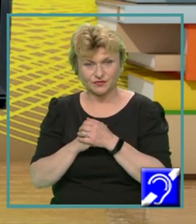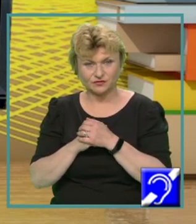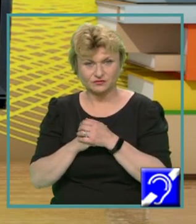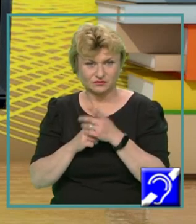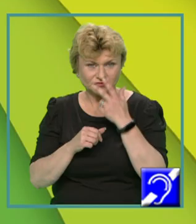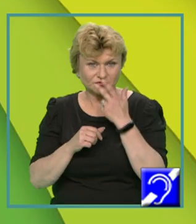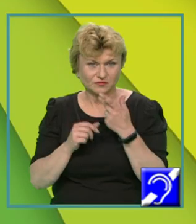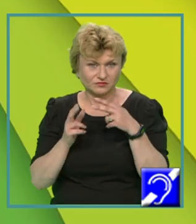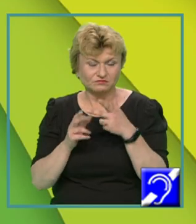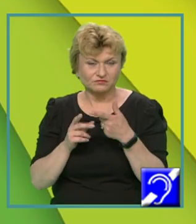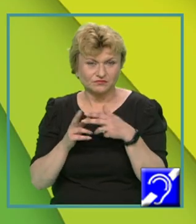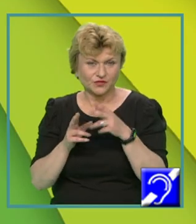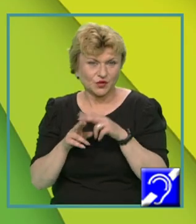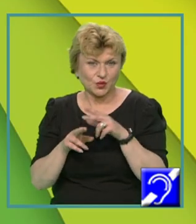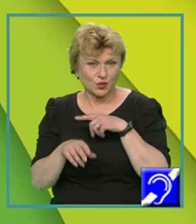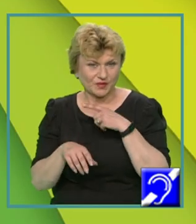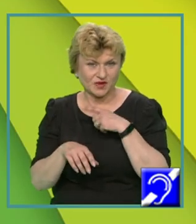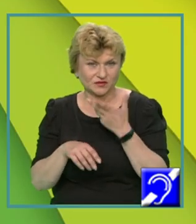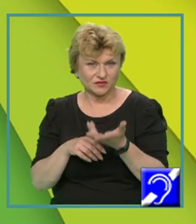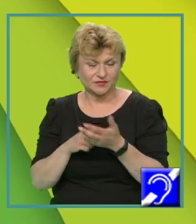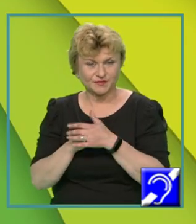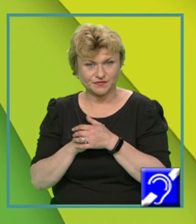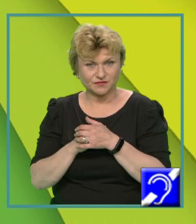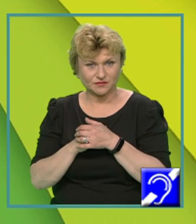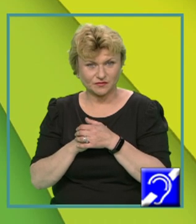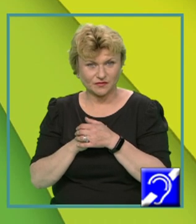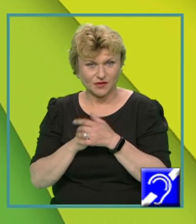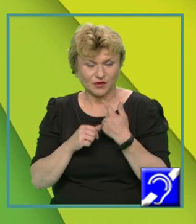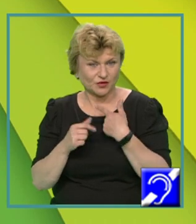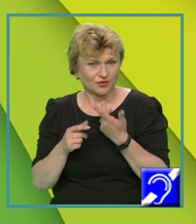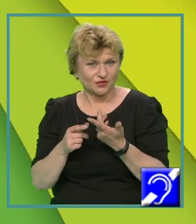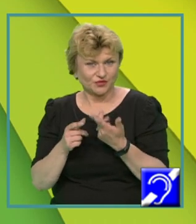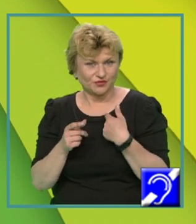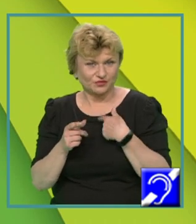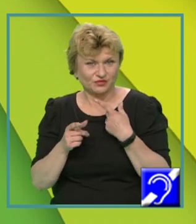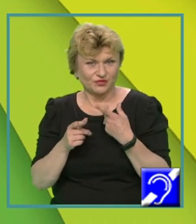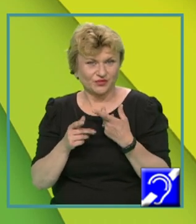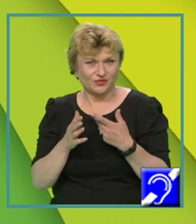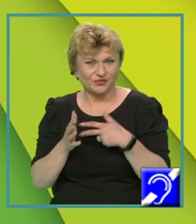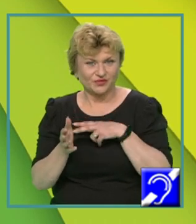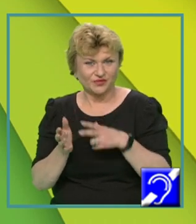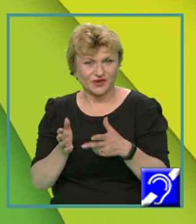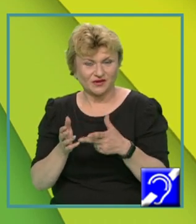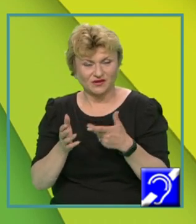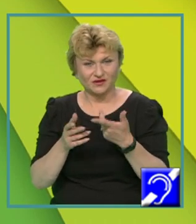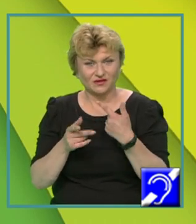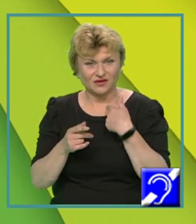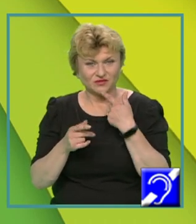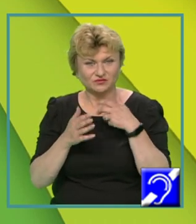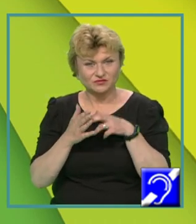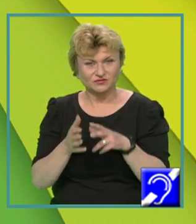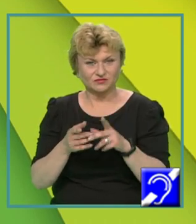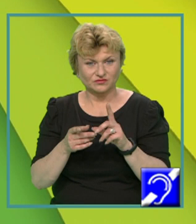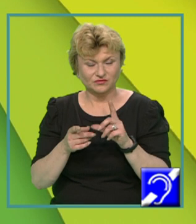AB primește de la toate grupele. De ce 0 donează la toți? Nu are antigene. De ce AB primește de la toți? Nu are aglutinine. Cui